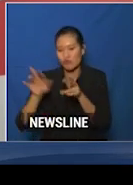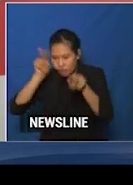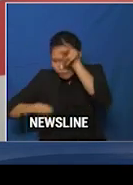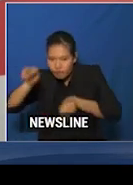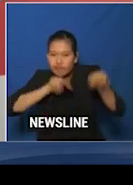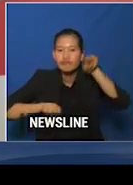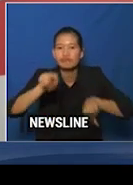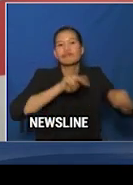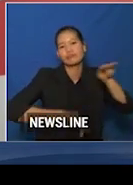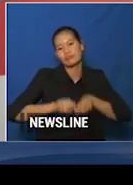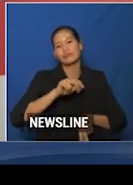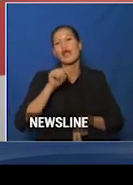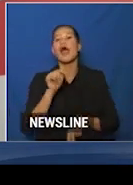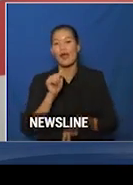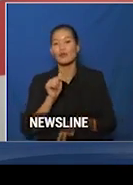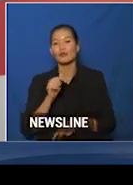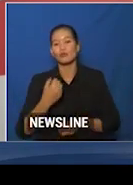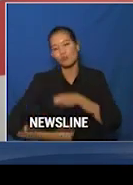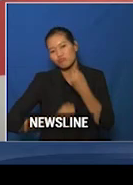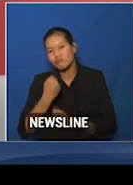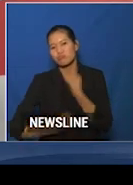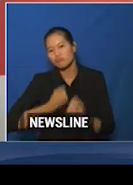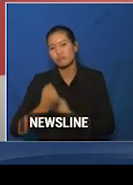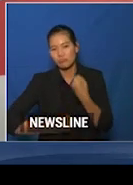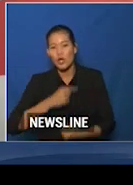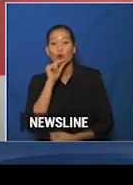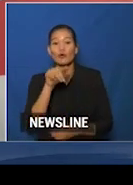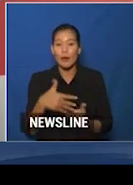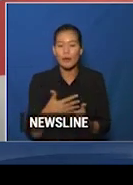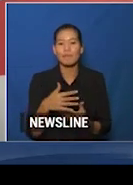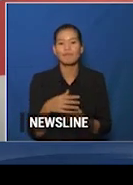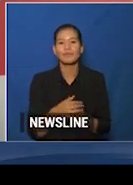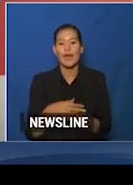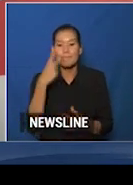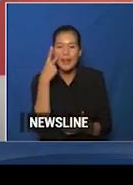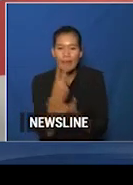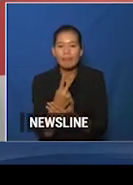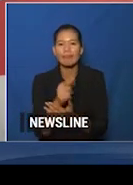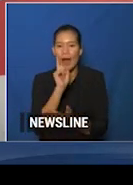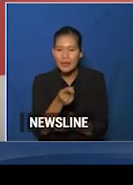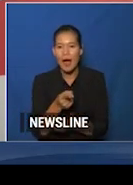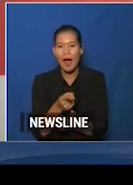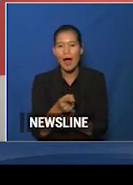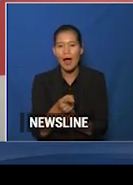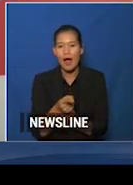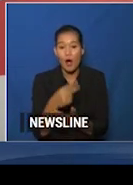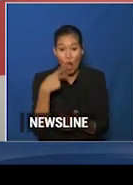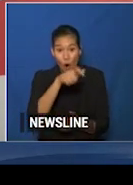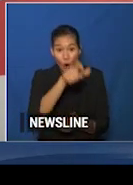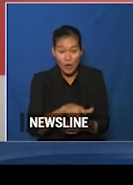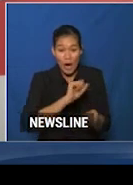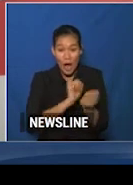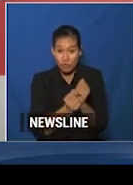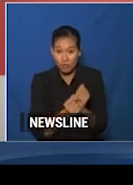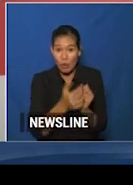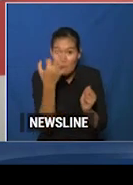ini adalah upaya kita untuk melakukan mencari menemukan dan mengisolasi kasus